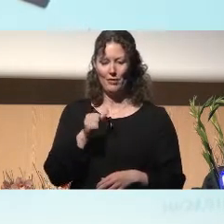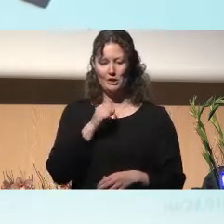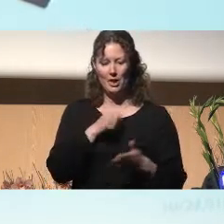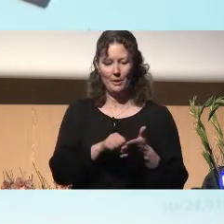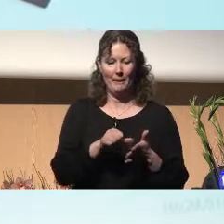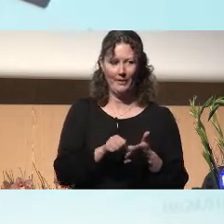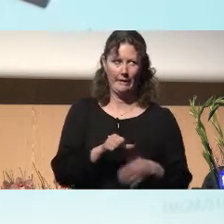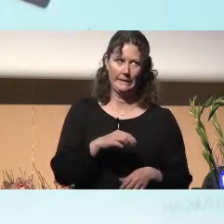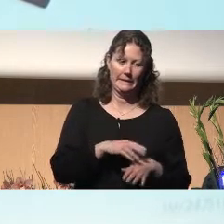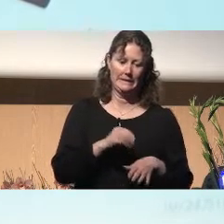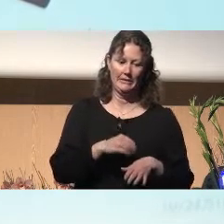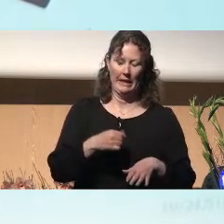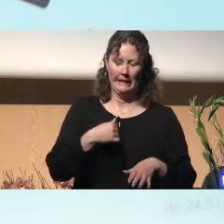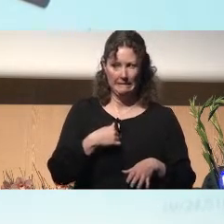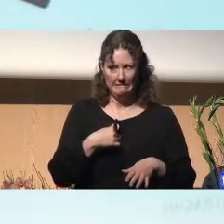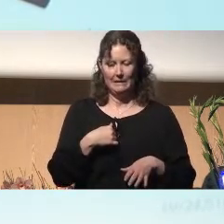Sverige.